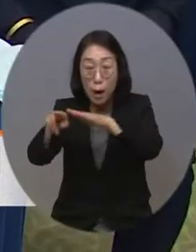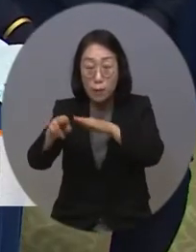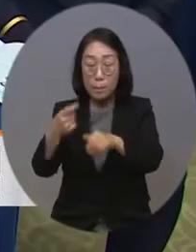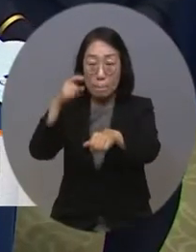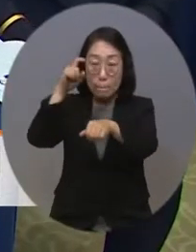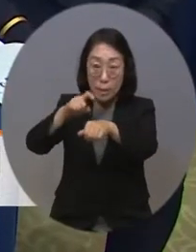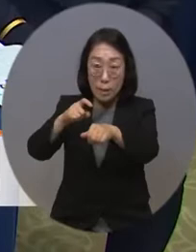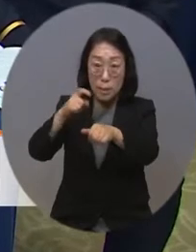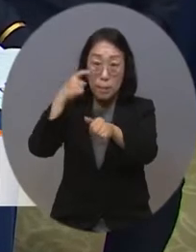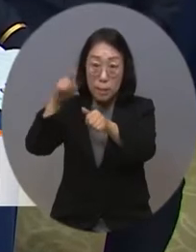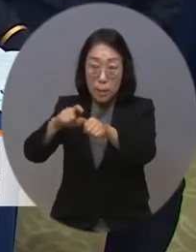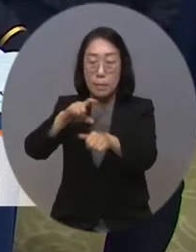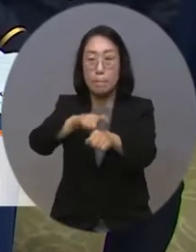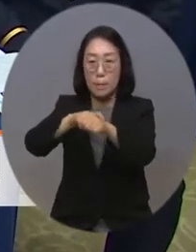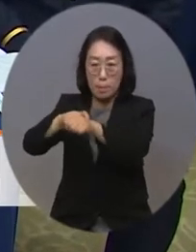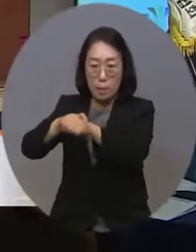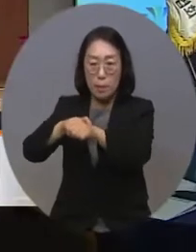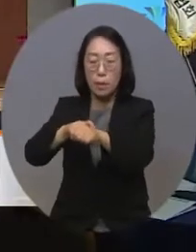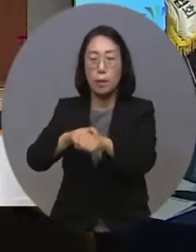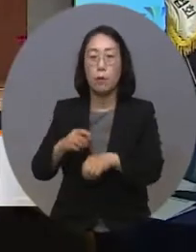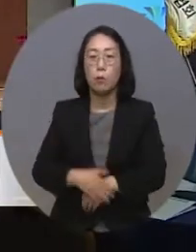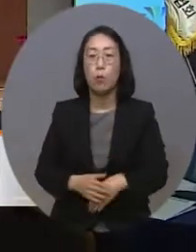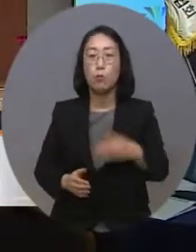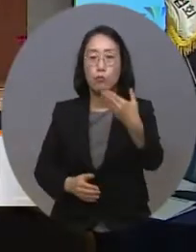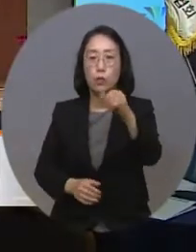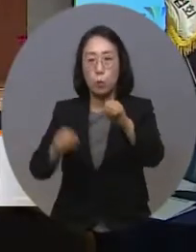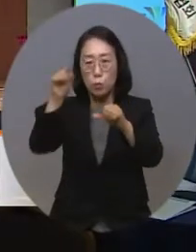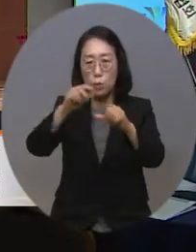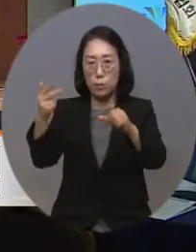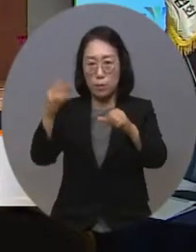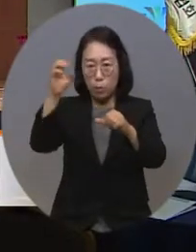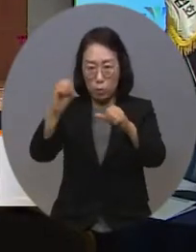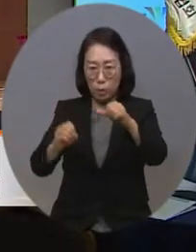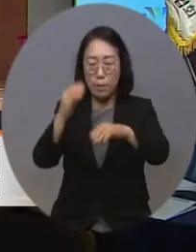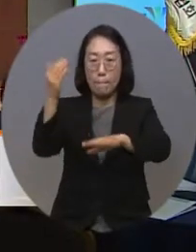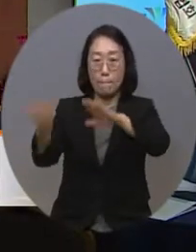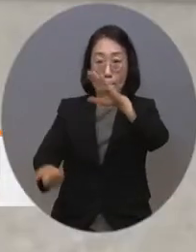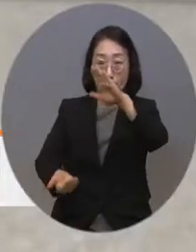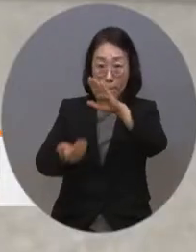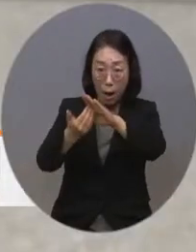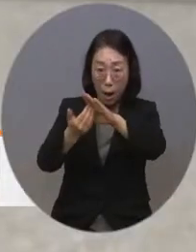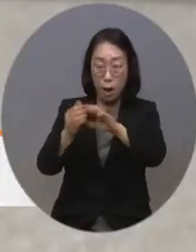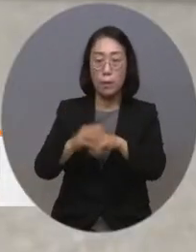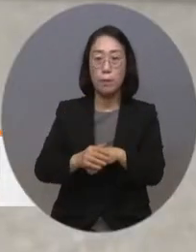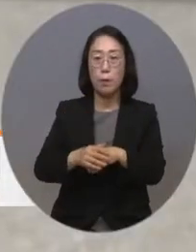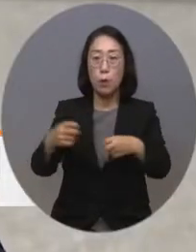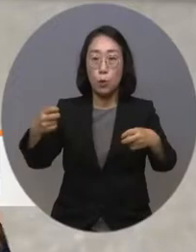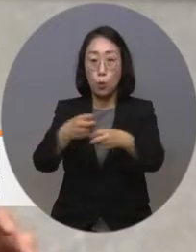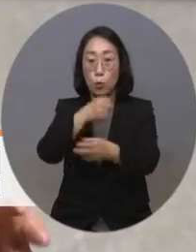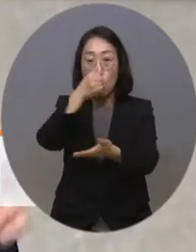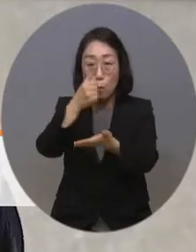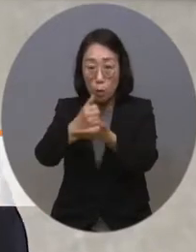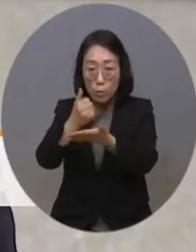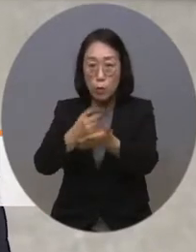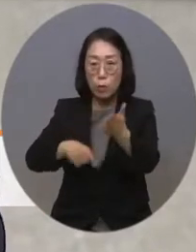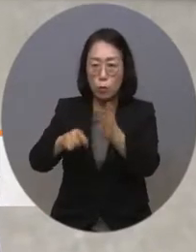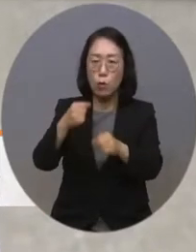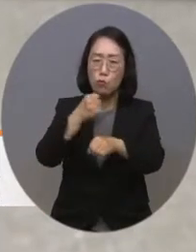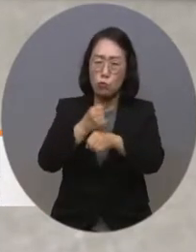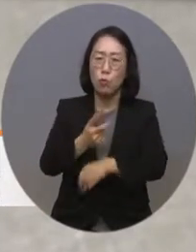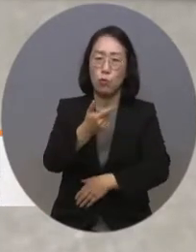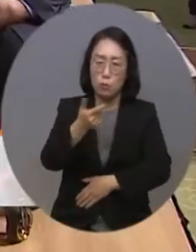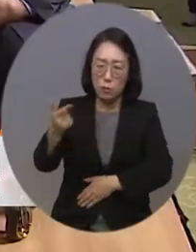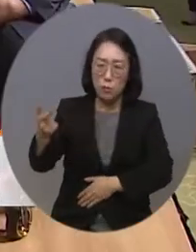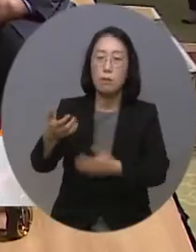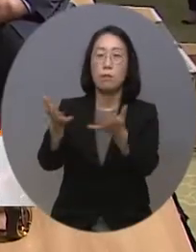같은 해 뺑소니 교통사고 피의자 검거율 95.7%를 달성하는 등 교통범죄 사건 검거를 위해 앞장서고